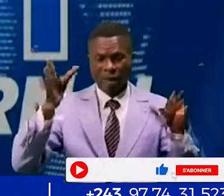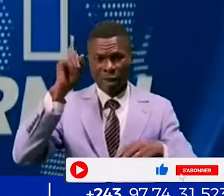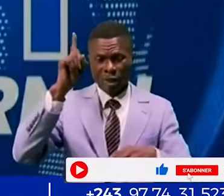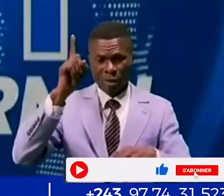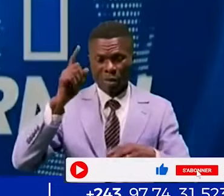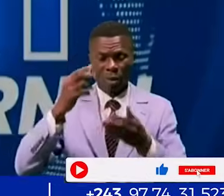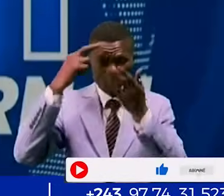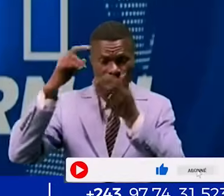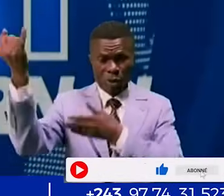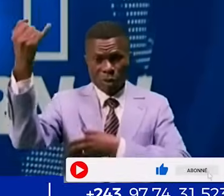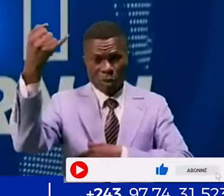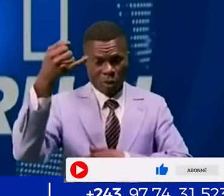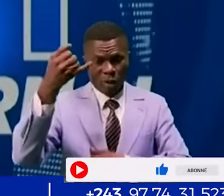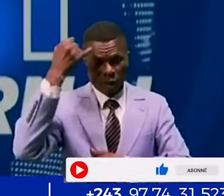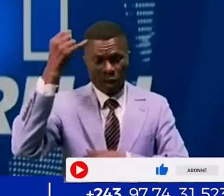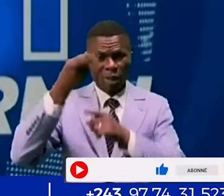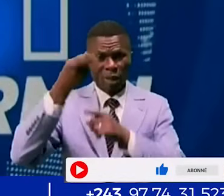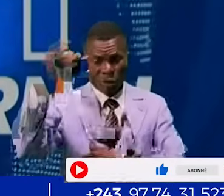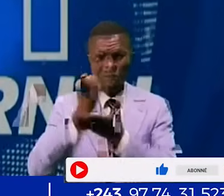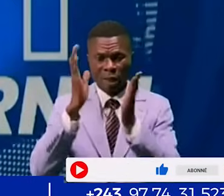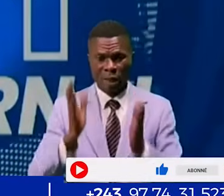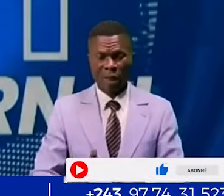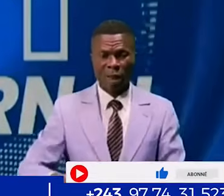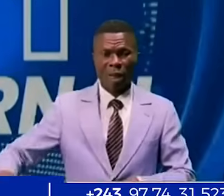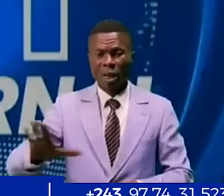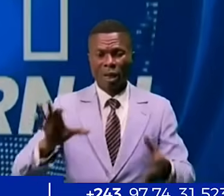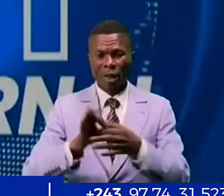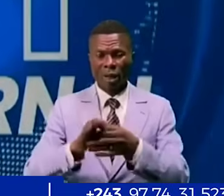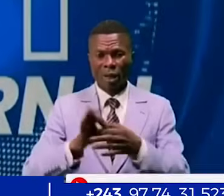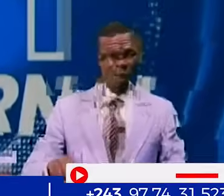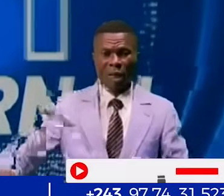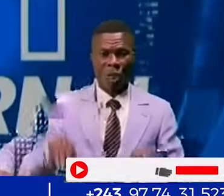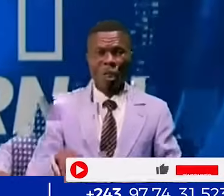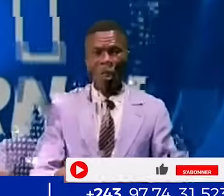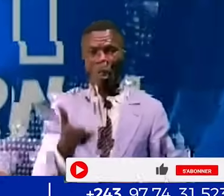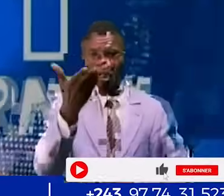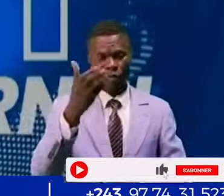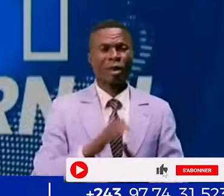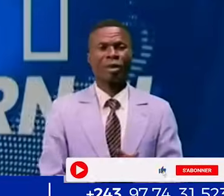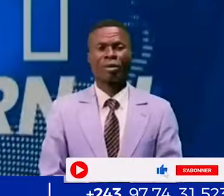à l'Académie des Beaux-Arts, une initiative de l'ambassade des États-Unis d'Amérique. Cédric Kenina.